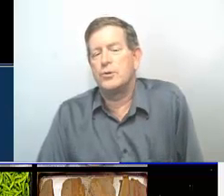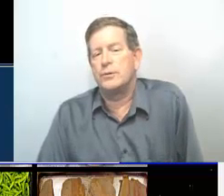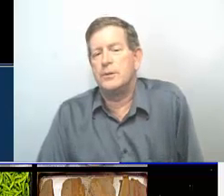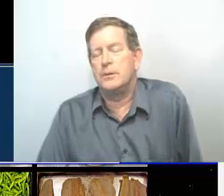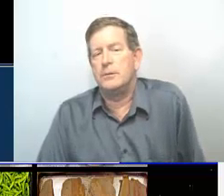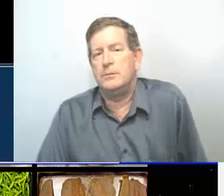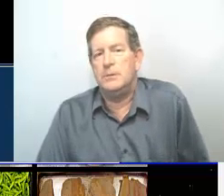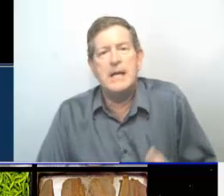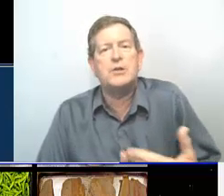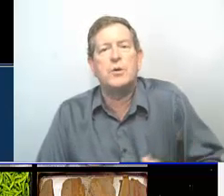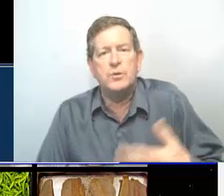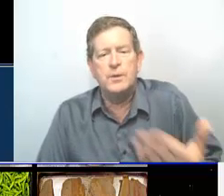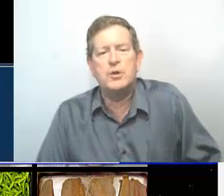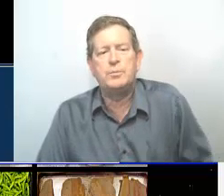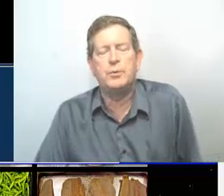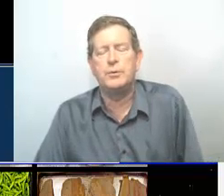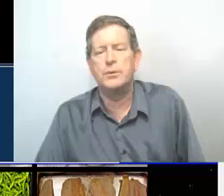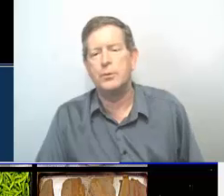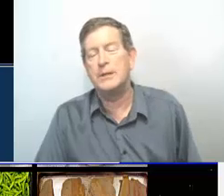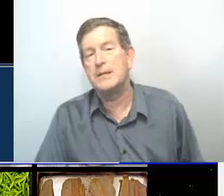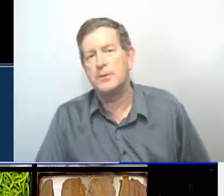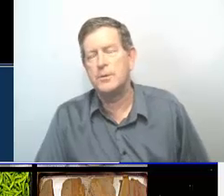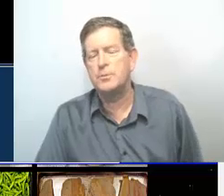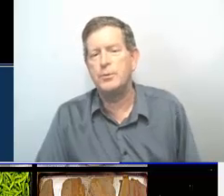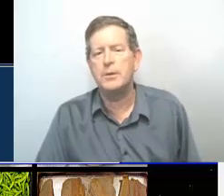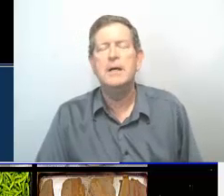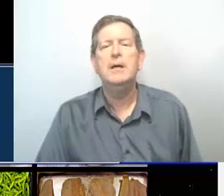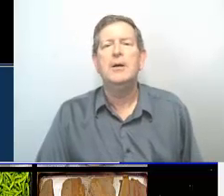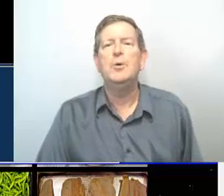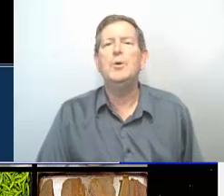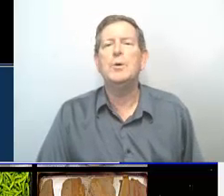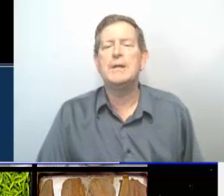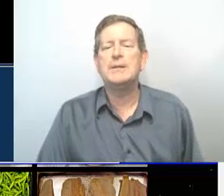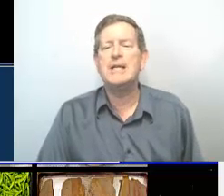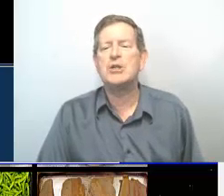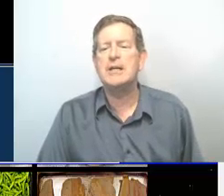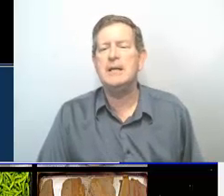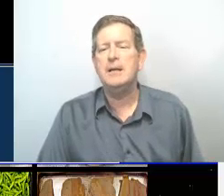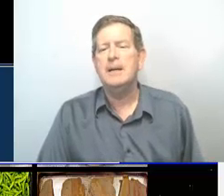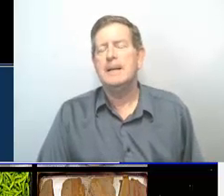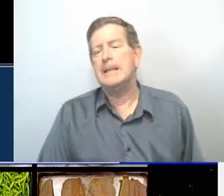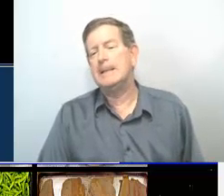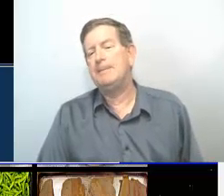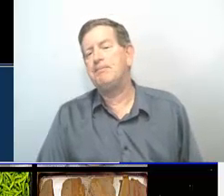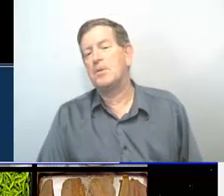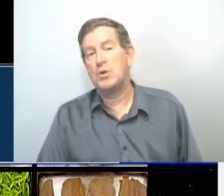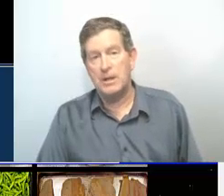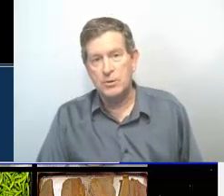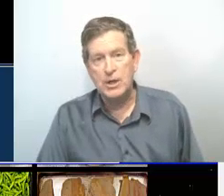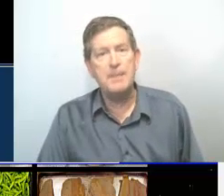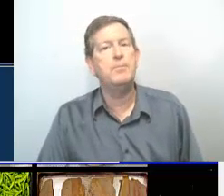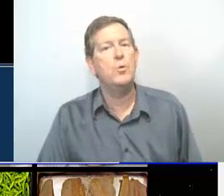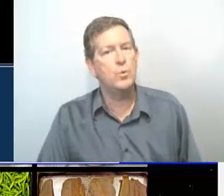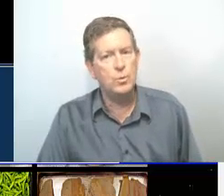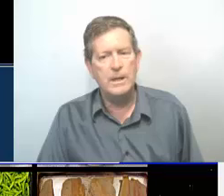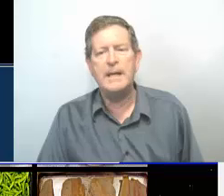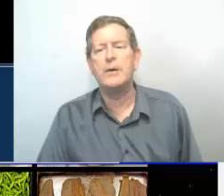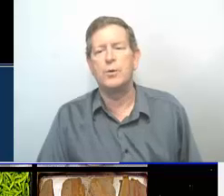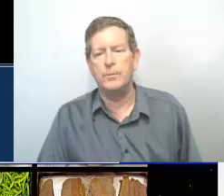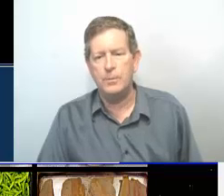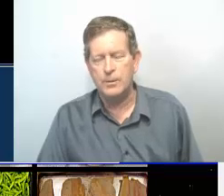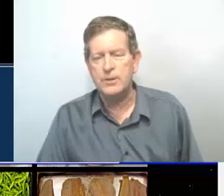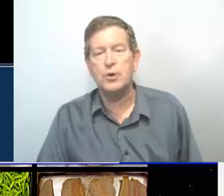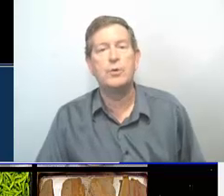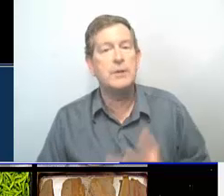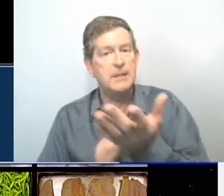Je mange les sandwichs des sandwichs pour le déjeuner. J'aime beaucoup